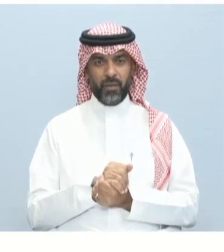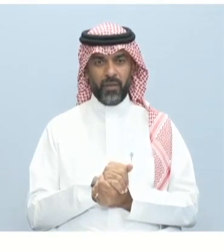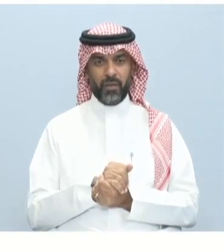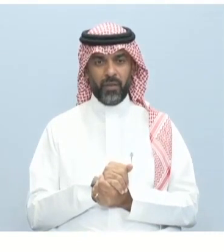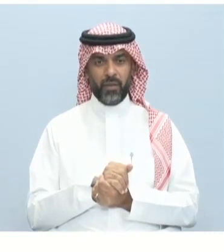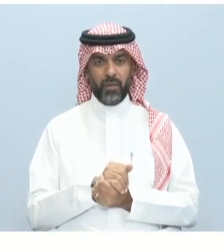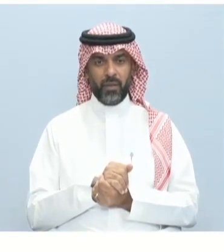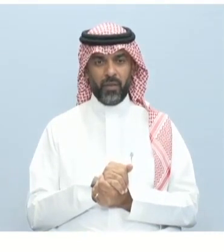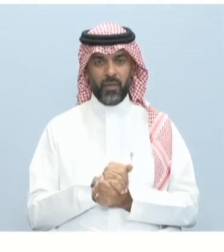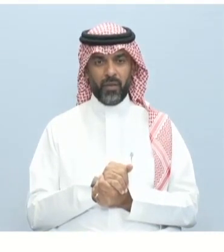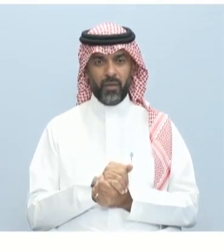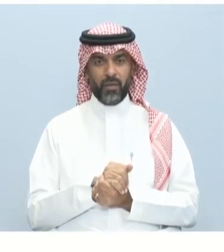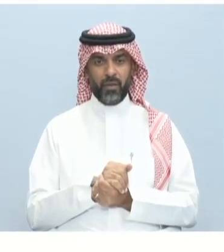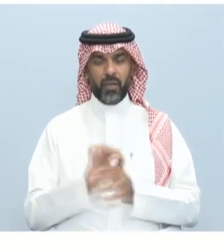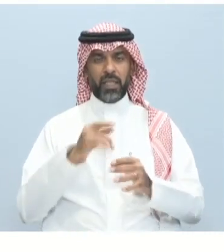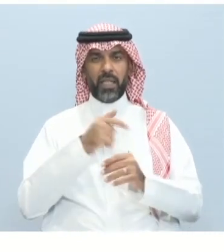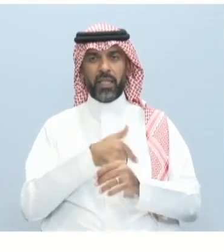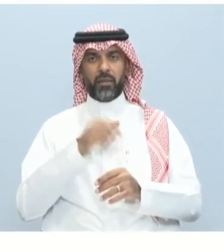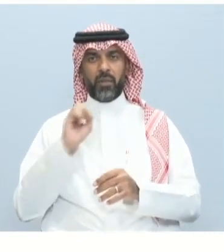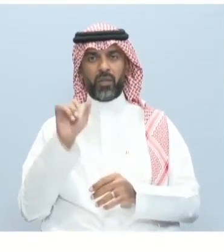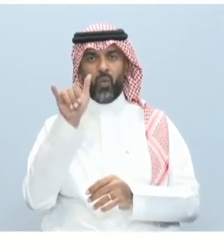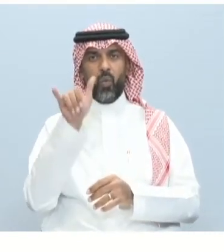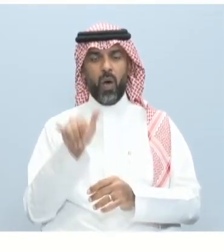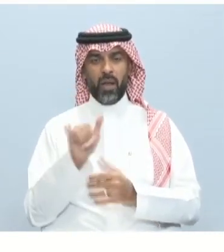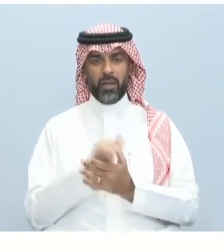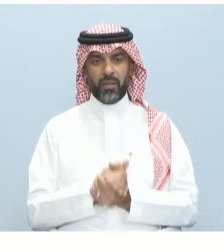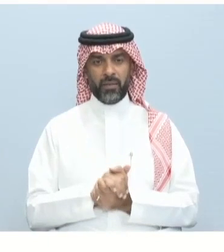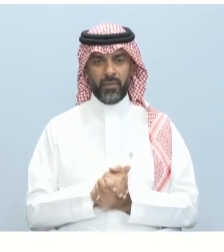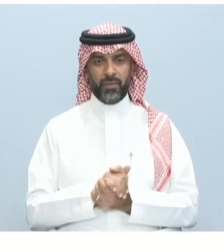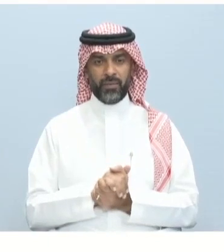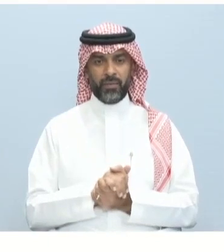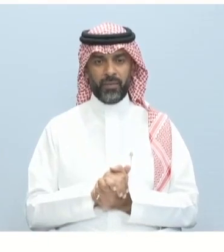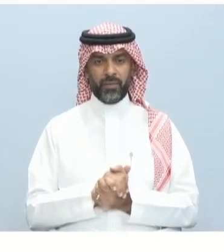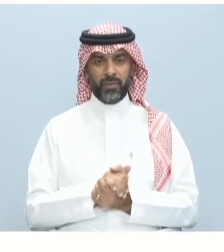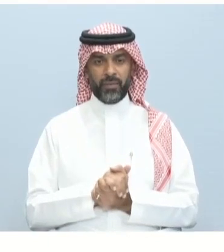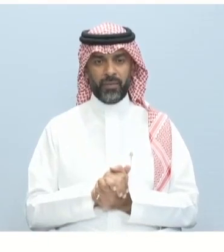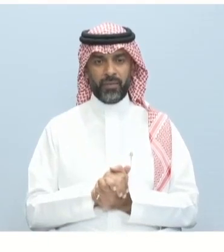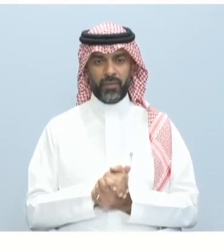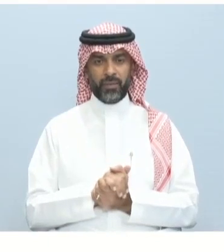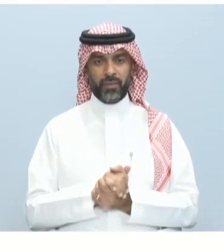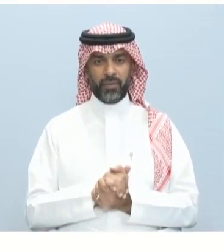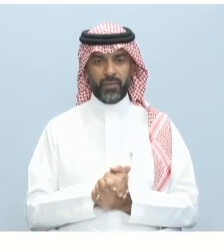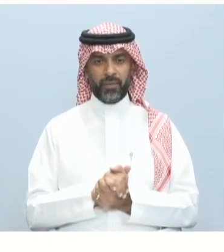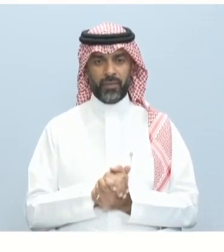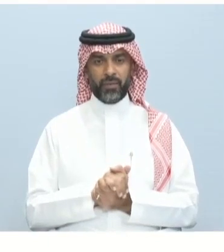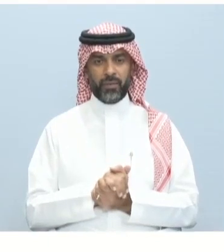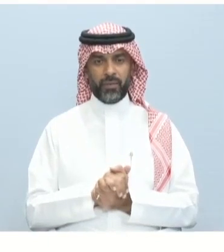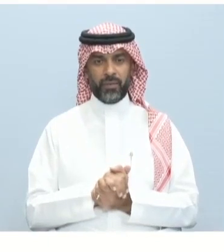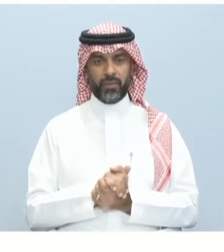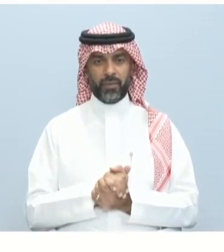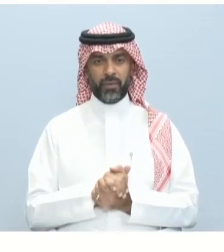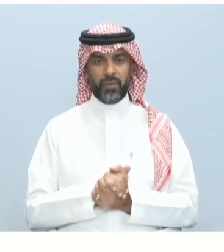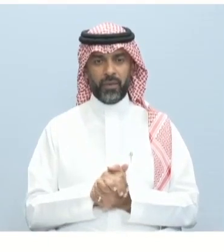variable، ونقوم بتسميته y أي الأحداث الصادي. بعد ذلك سنقوم بتعريف